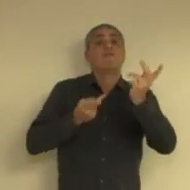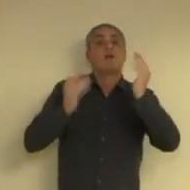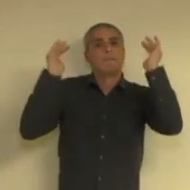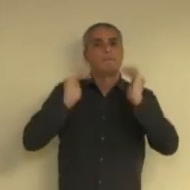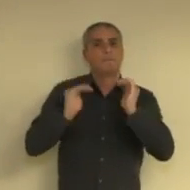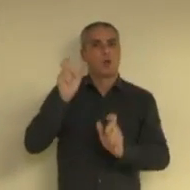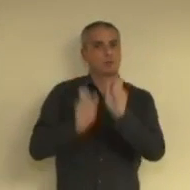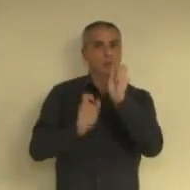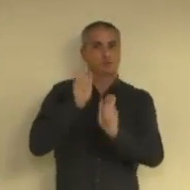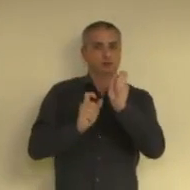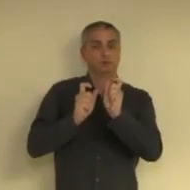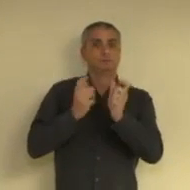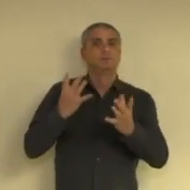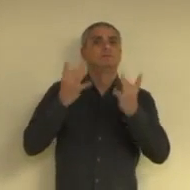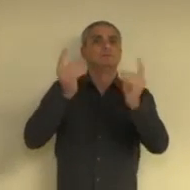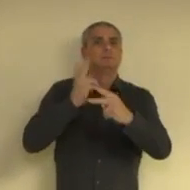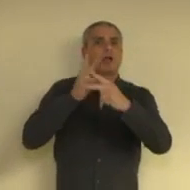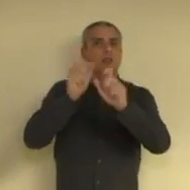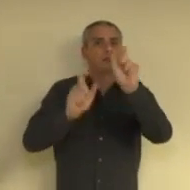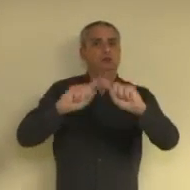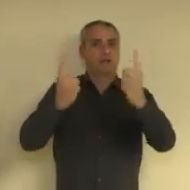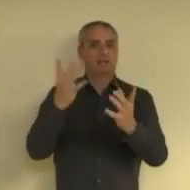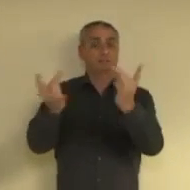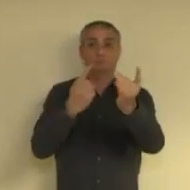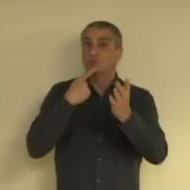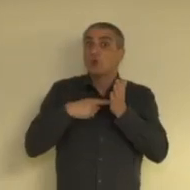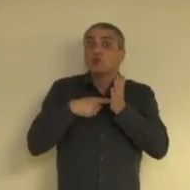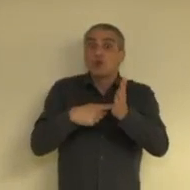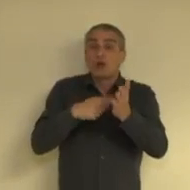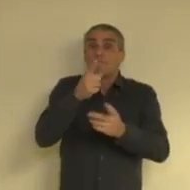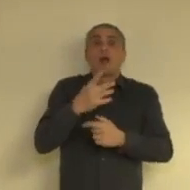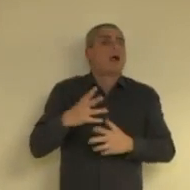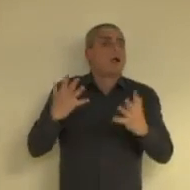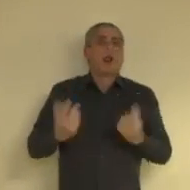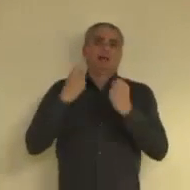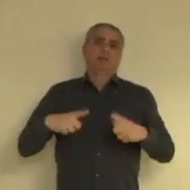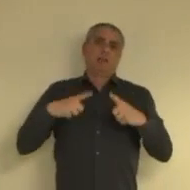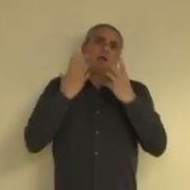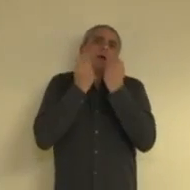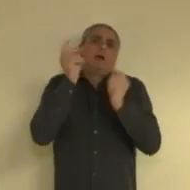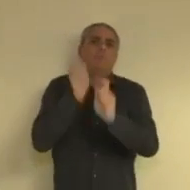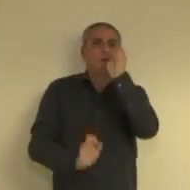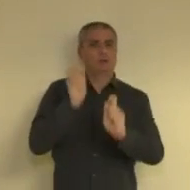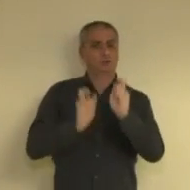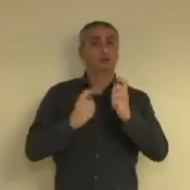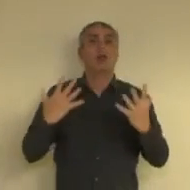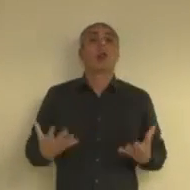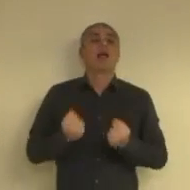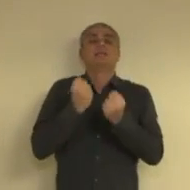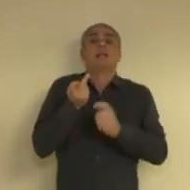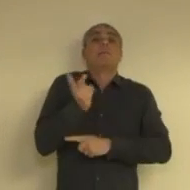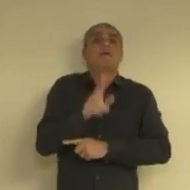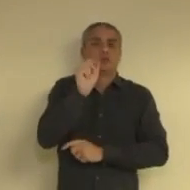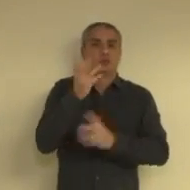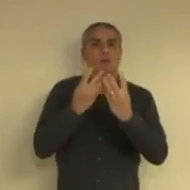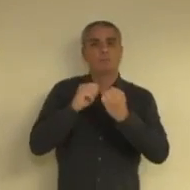ושכמה שפחות אנשים ידביקו. מדובר בהצלת חיים רבים, הצלה ממוות